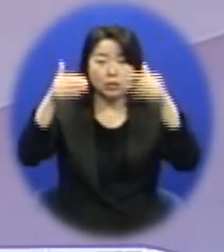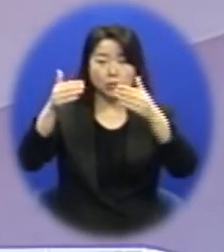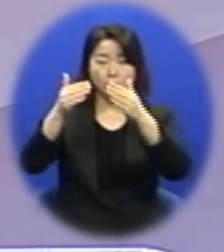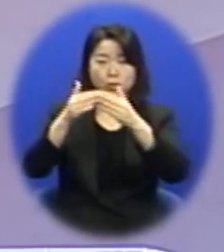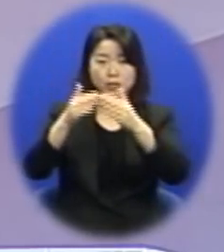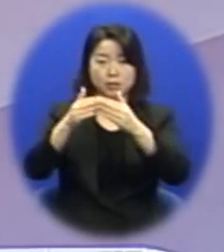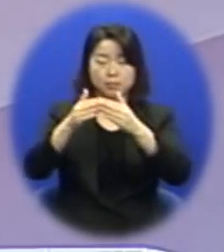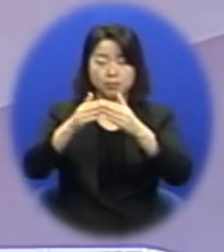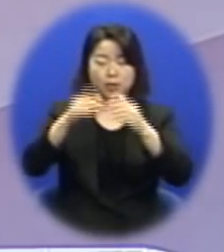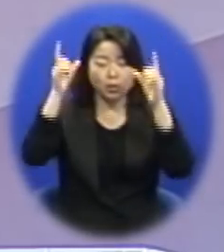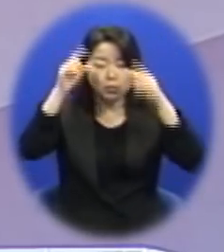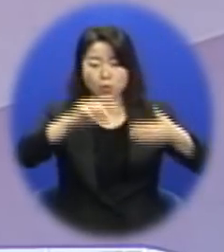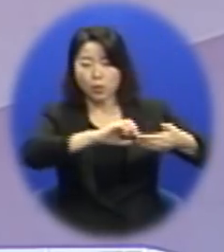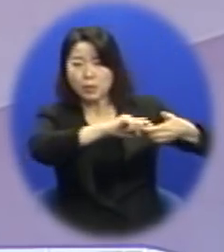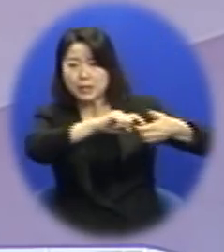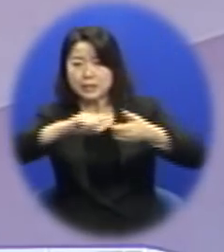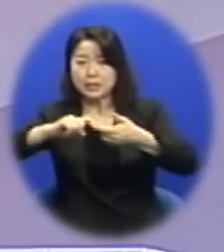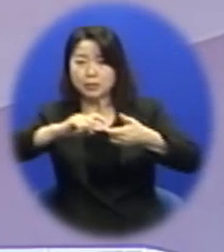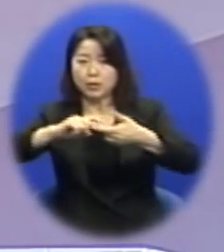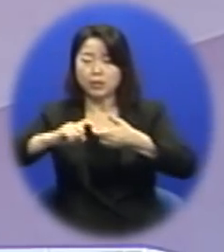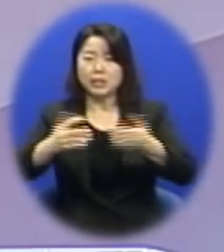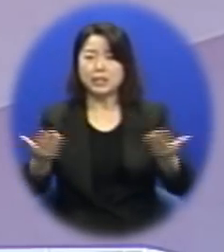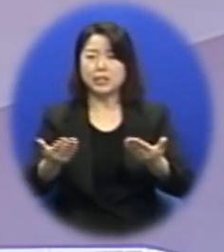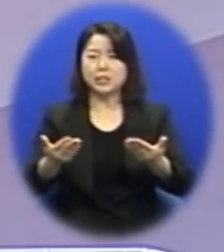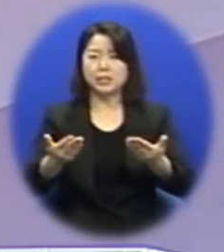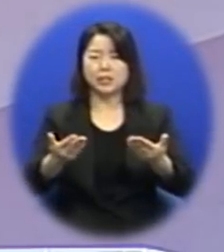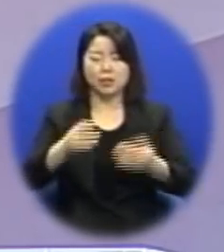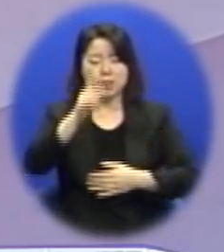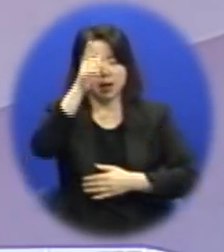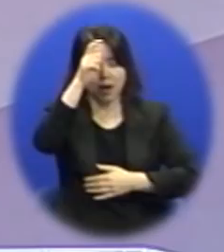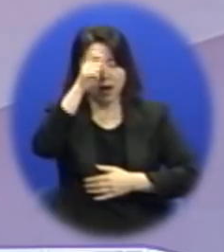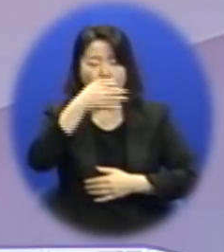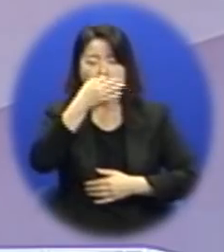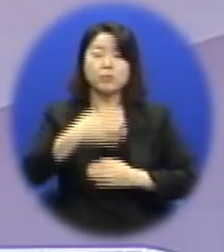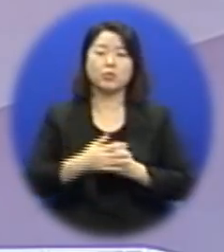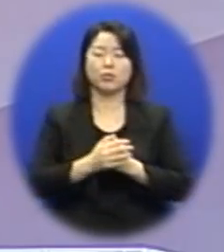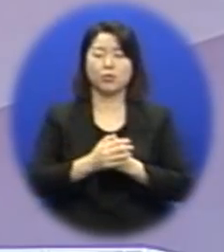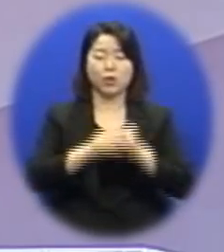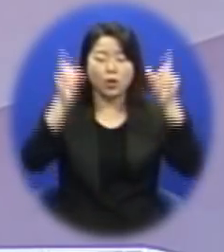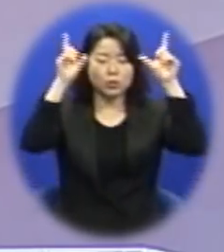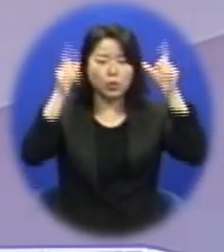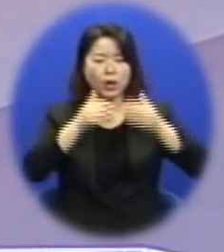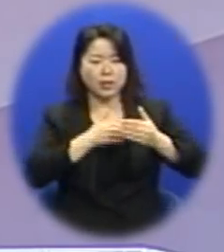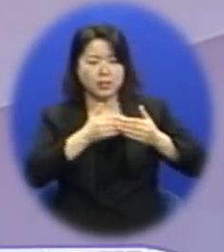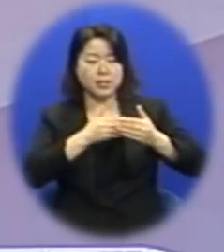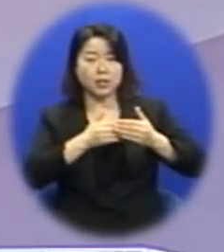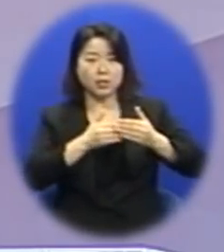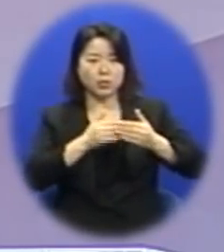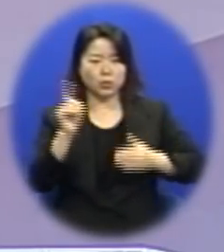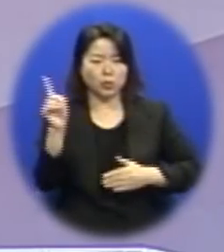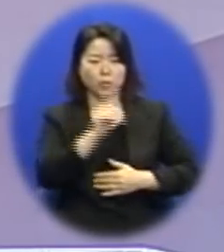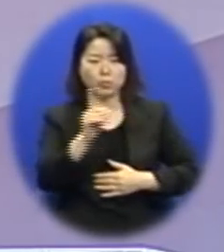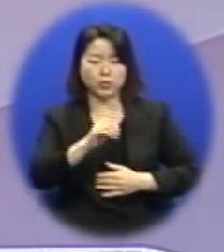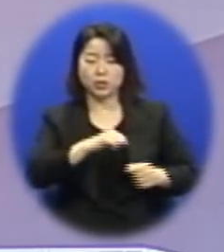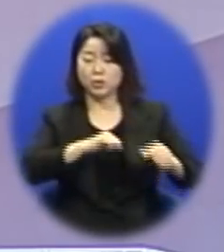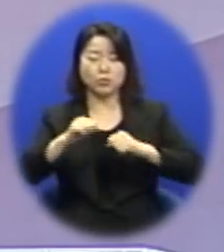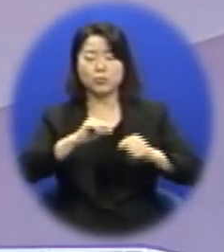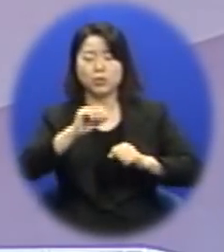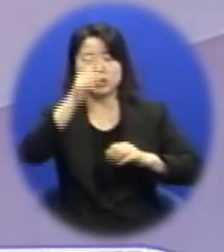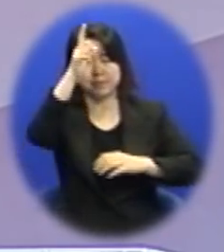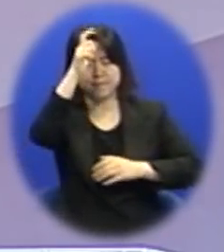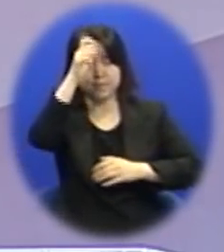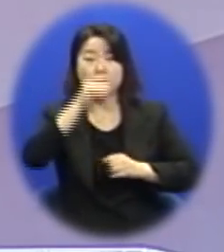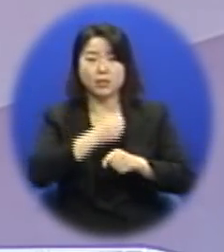있는 소를 끄집어내는 일이 참 하답니다 소가 바짝 긴장을 해서 도무지 움직이려고 하지 않은 힘센